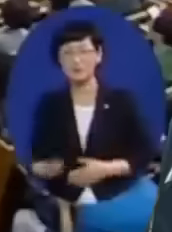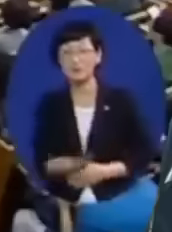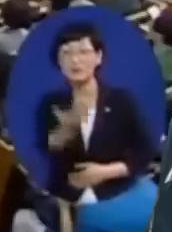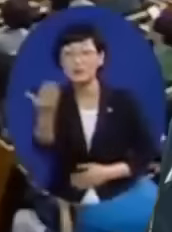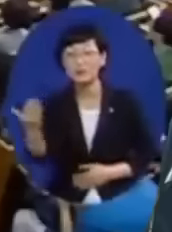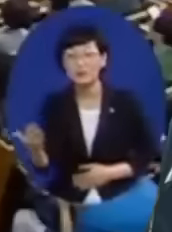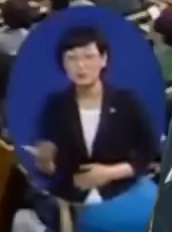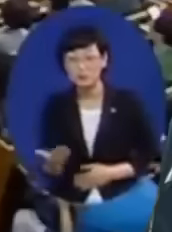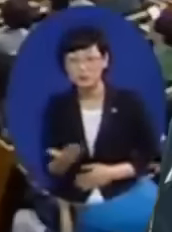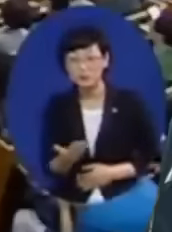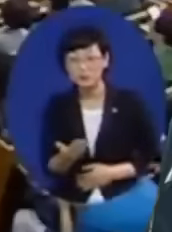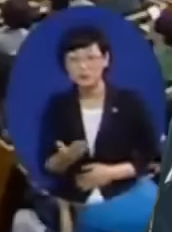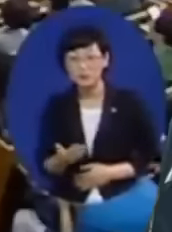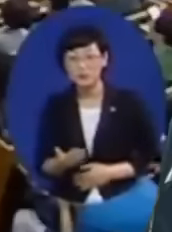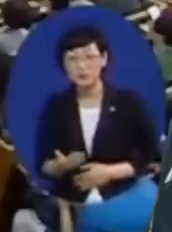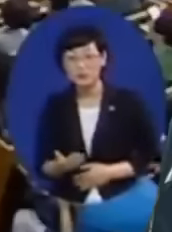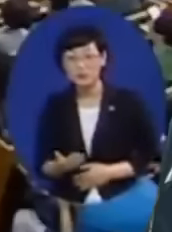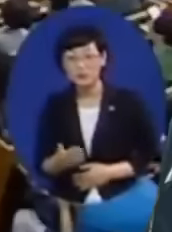여러분,